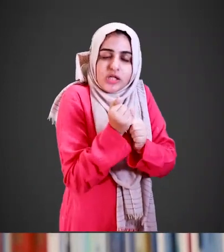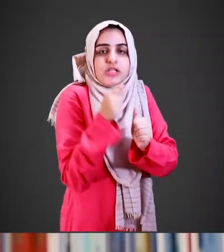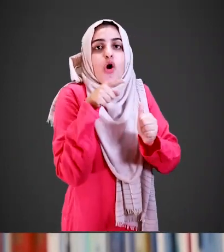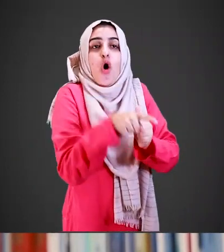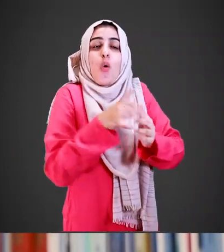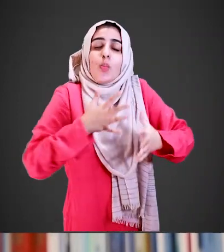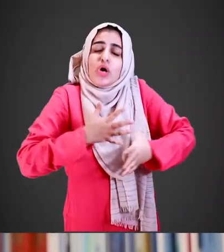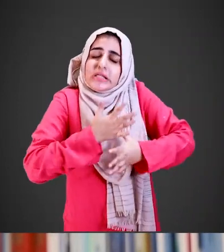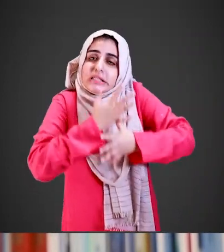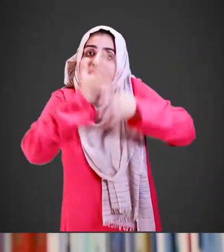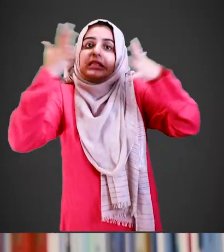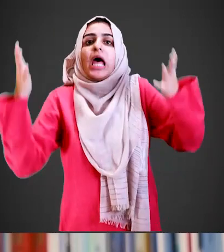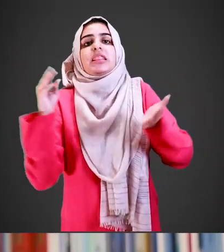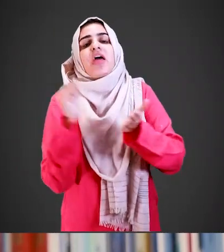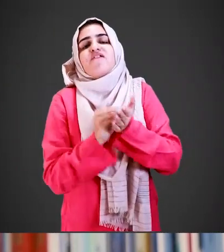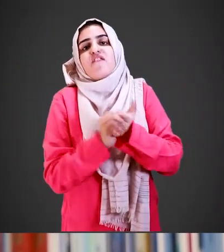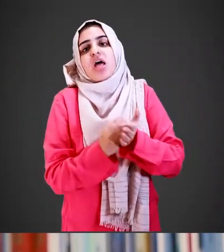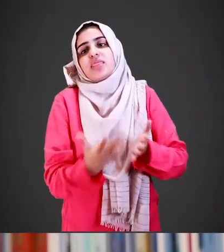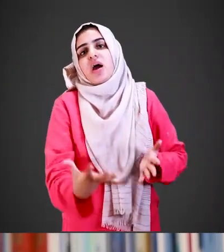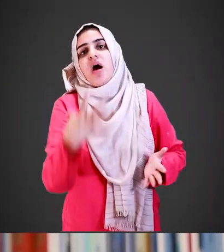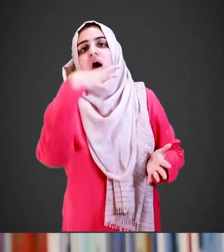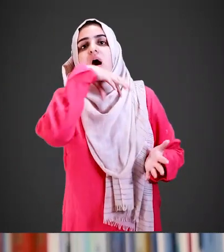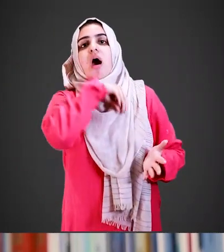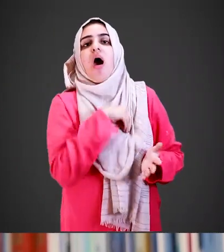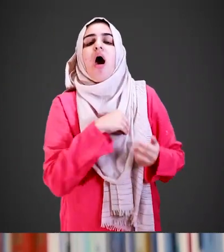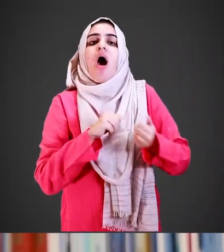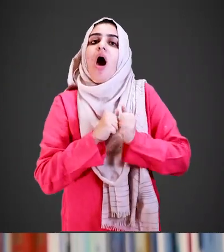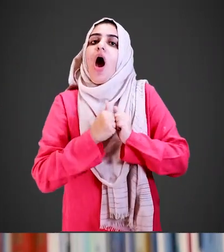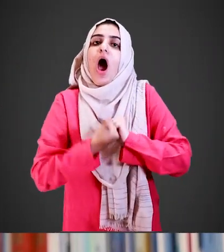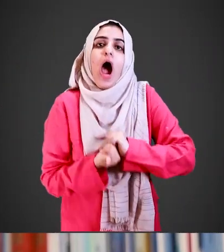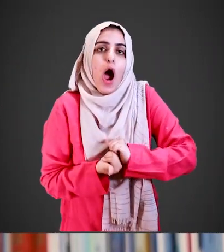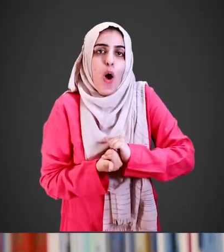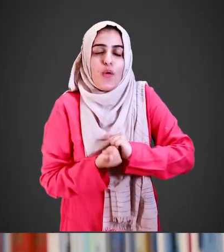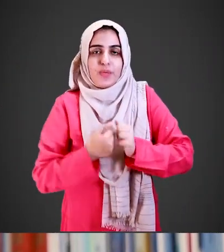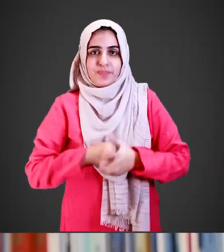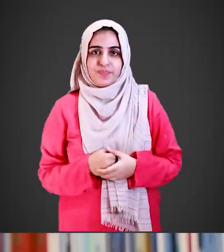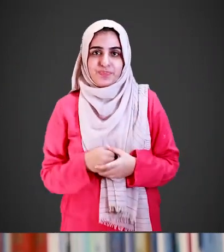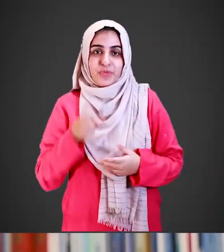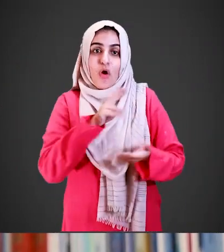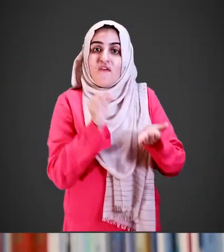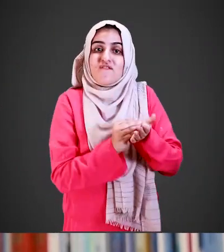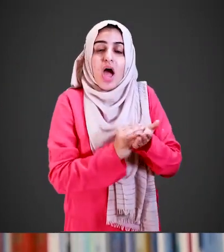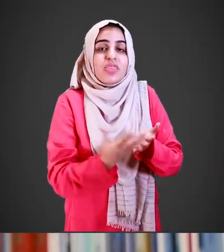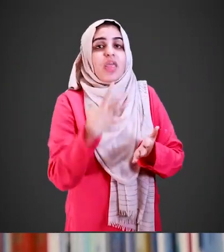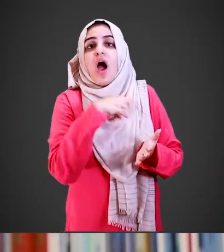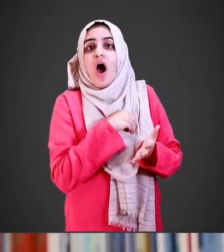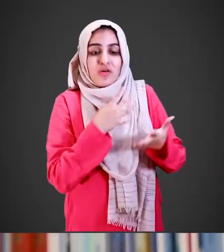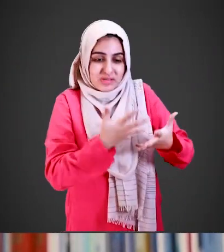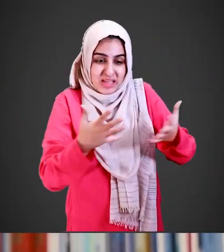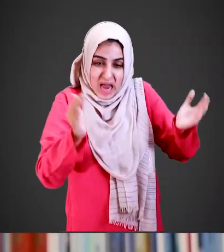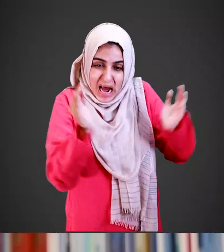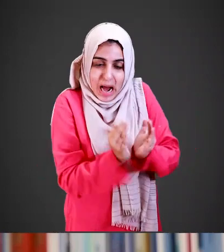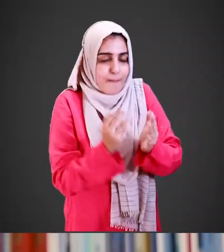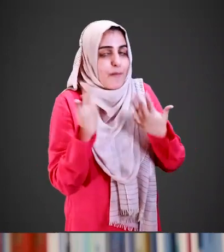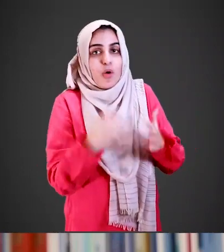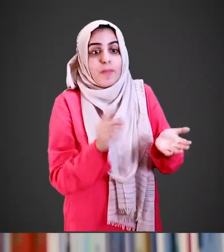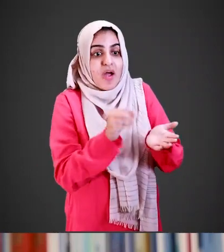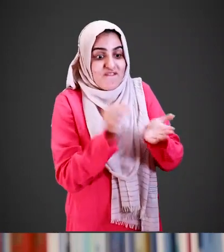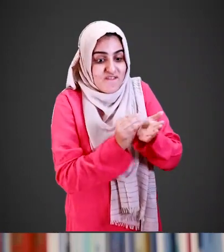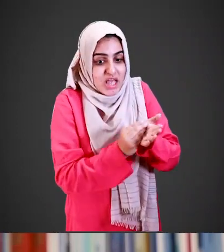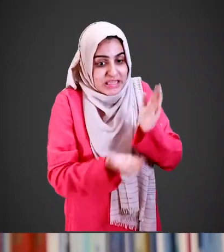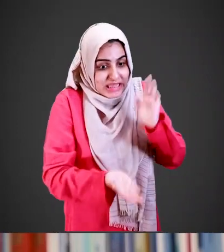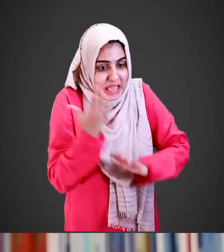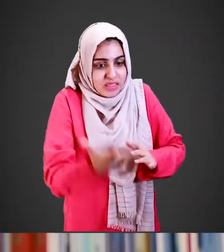मैक्सिमम लेवल की, यानी कि किस मैक्सिमम लेवल पे हद से ज़्यादा आप कितना जो बेनिफिट या फ़ायदा हासिल कर सकते हैं उन वसाइल